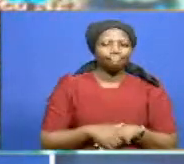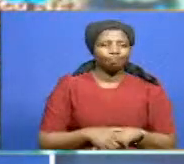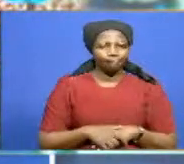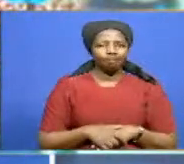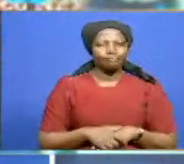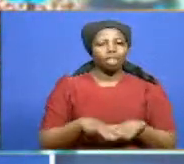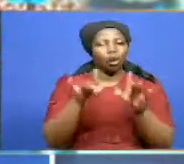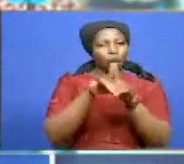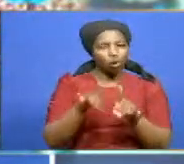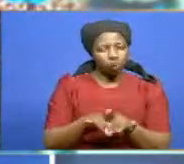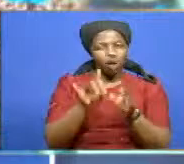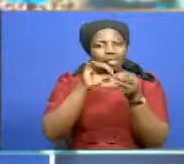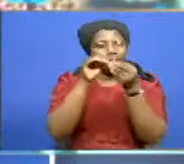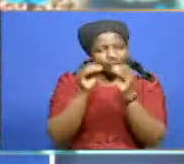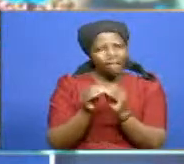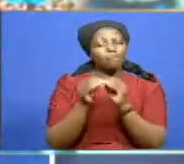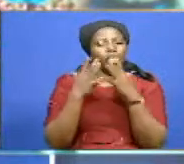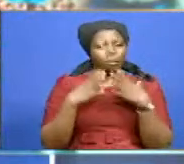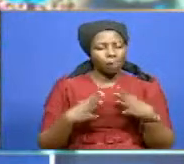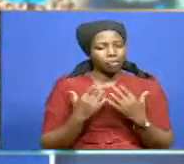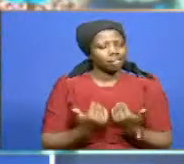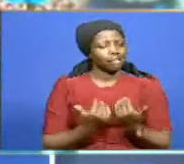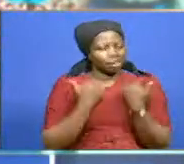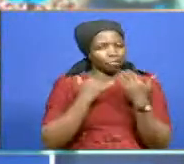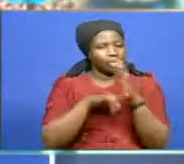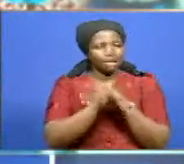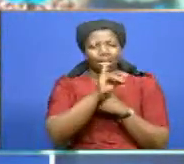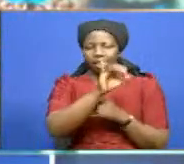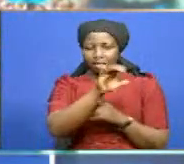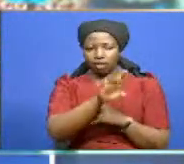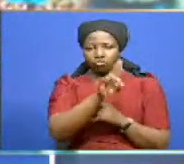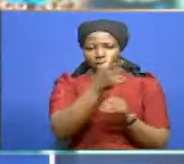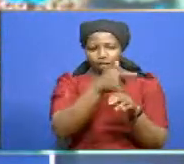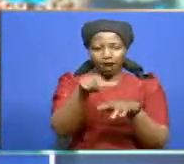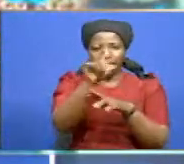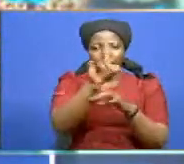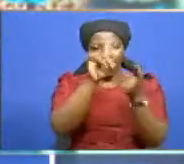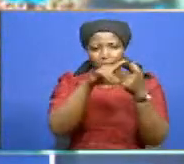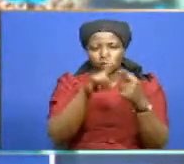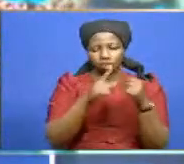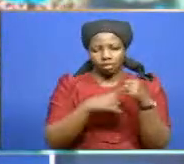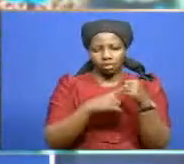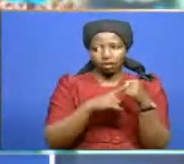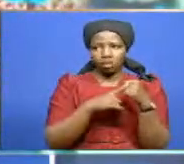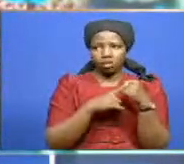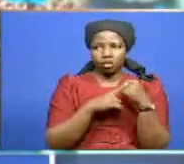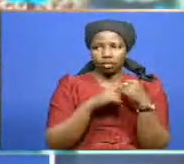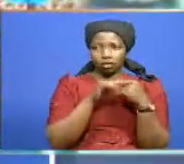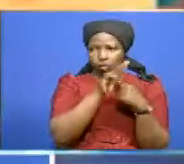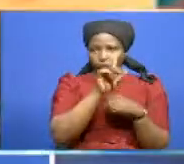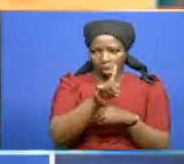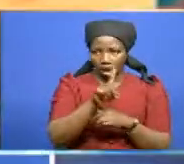idadi ya wagonjwa waliolazwa kwenye vyumba vya wagonjwa mahututi imeongezeka hadi 61.